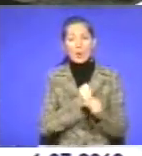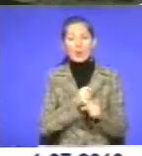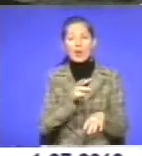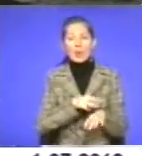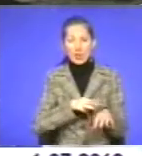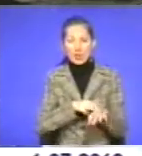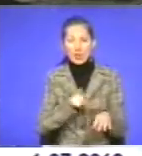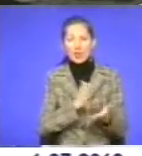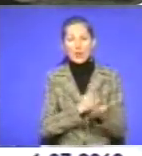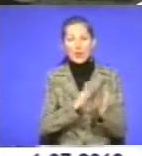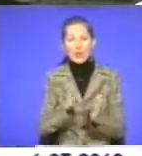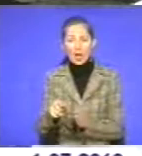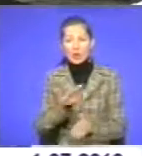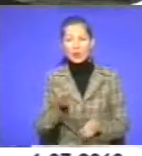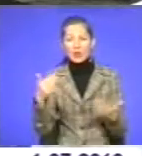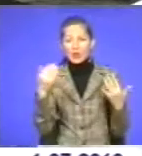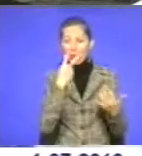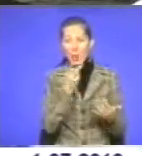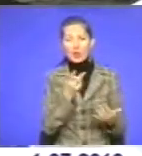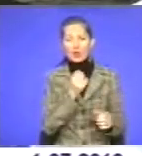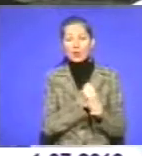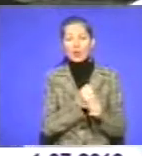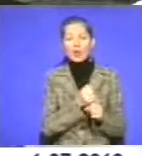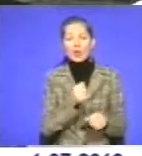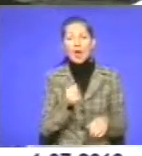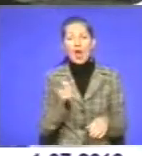працівники міліції ходять в формі, і ніяких у нас